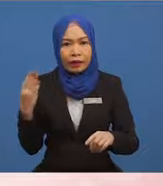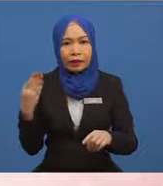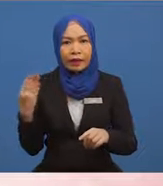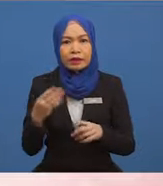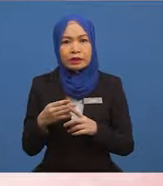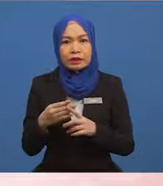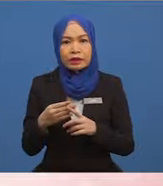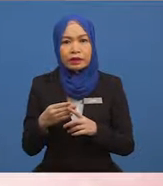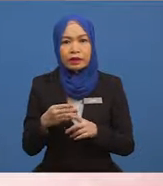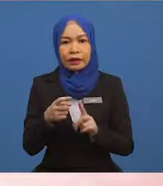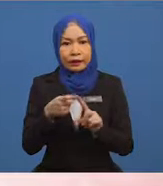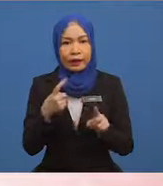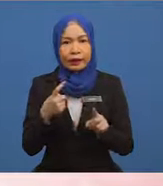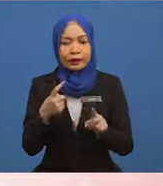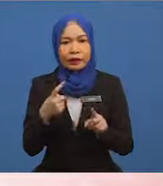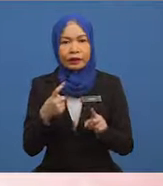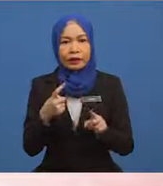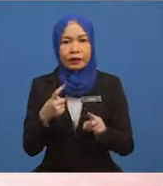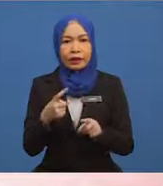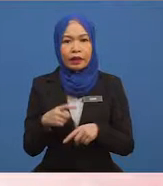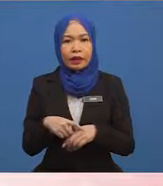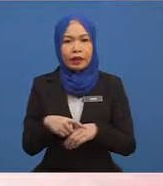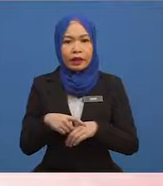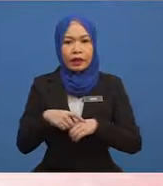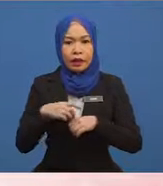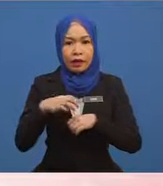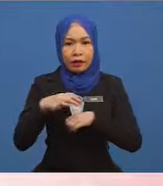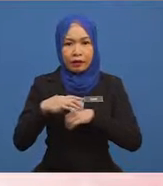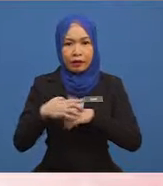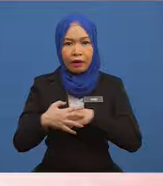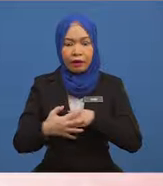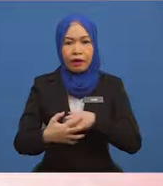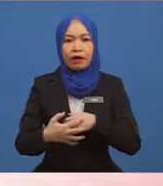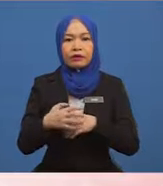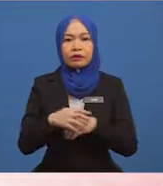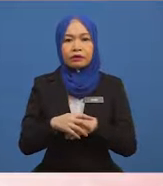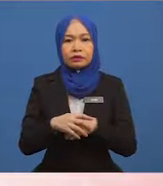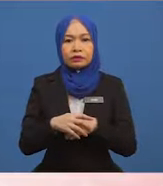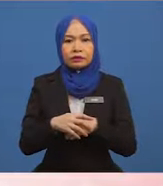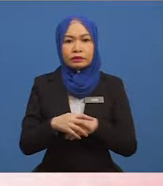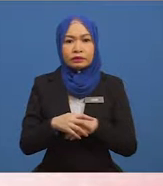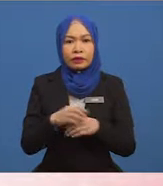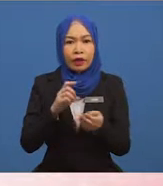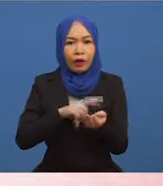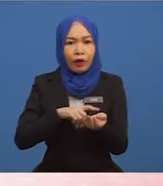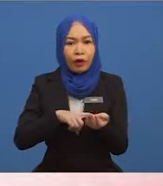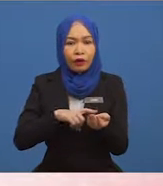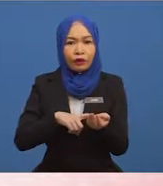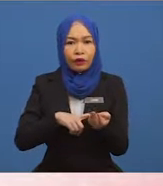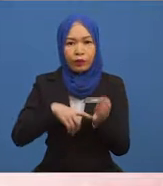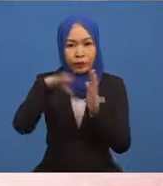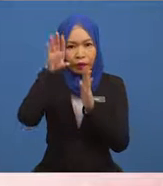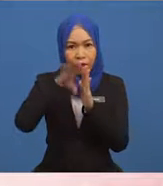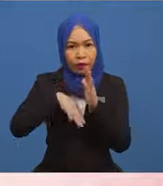sistem peredaran darah. Oleh itu, otot berada dalam keadaan